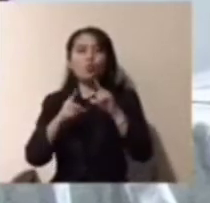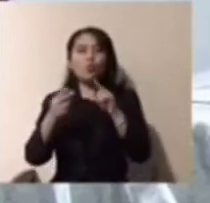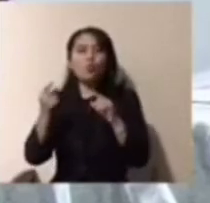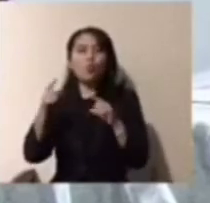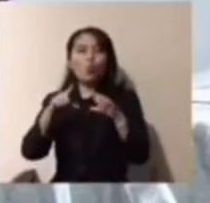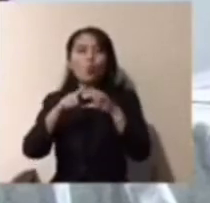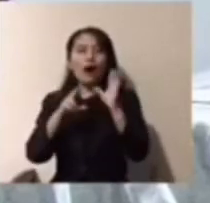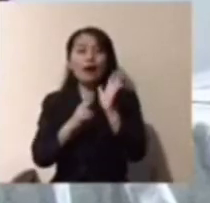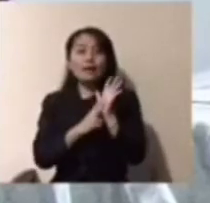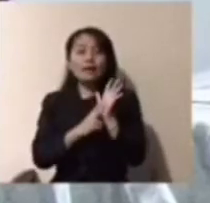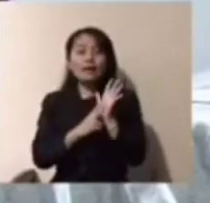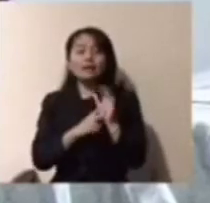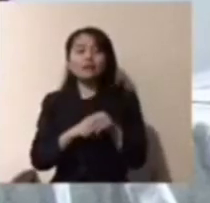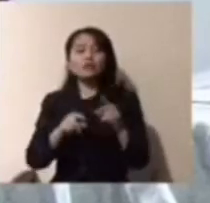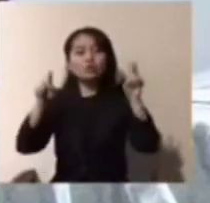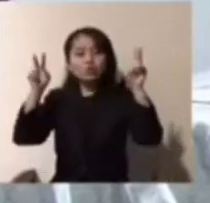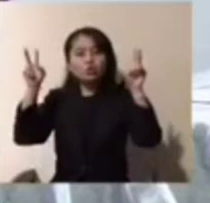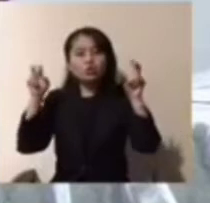pada malam Paskah.